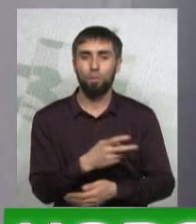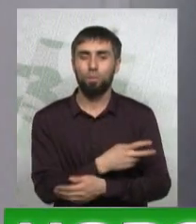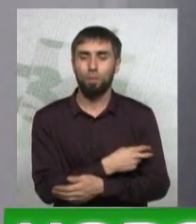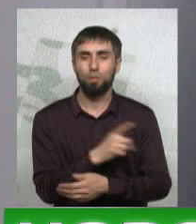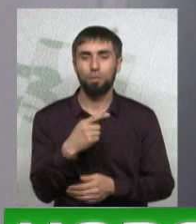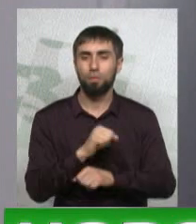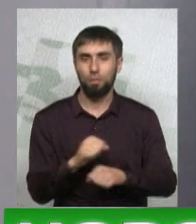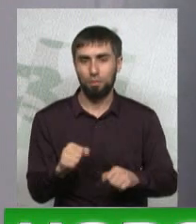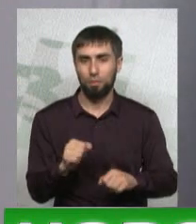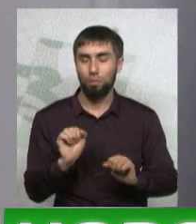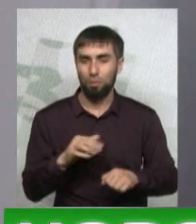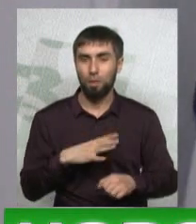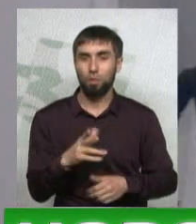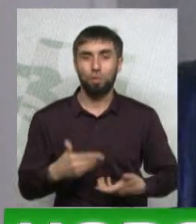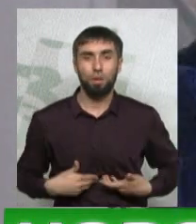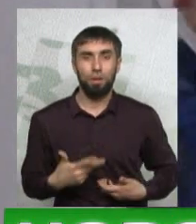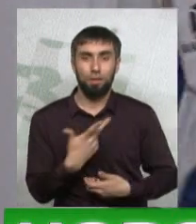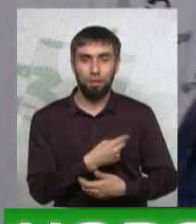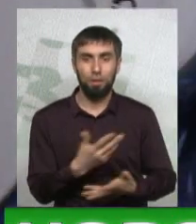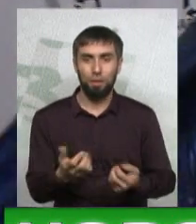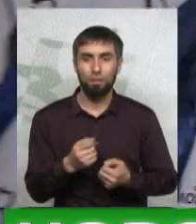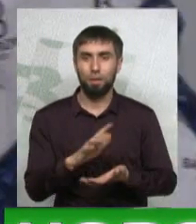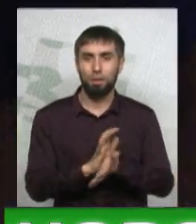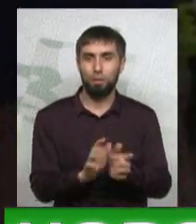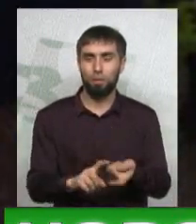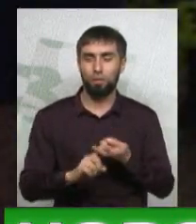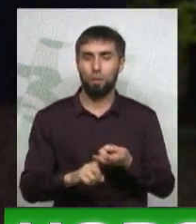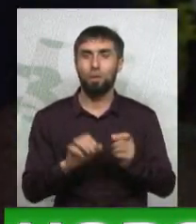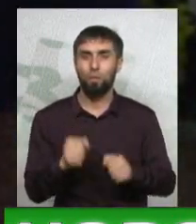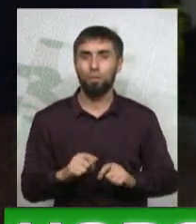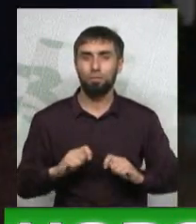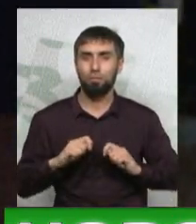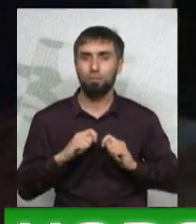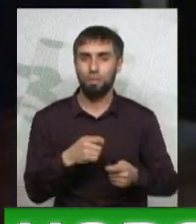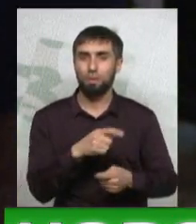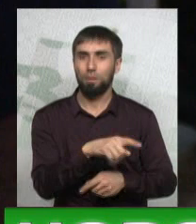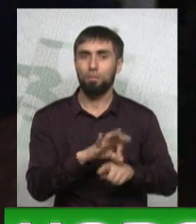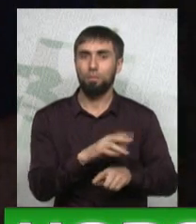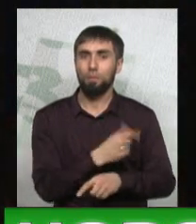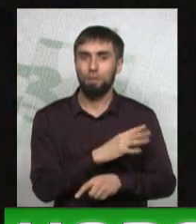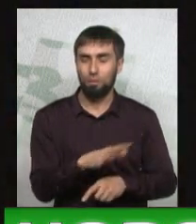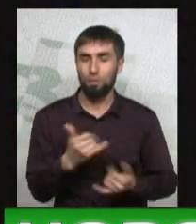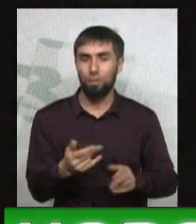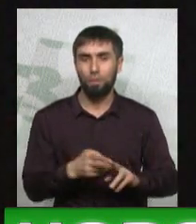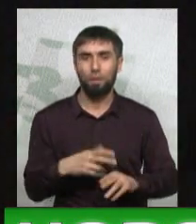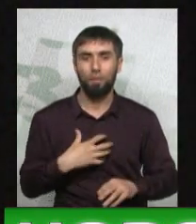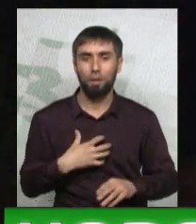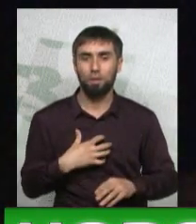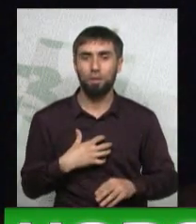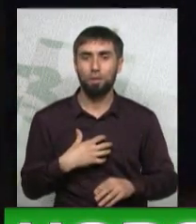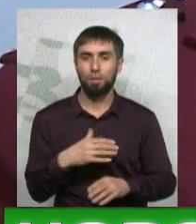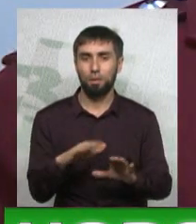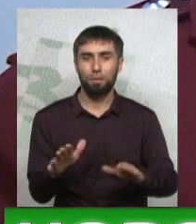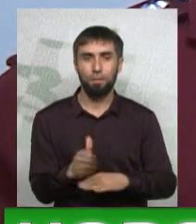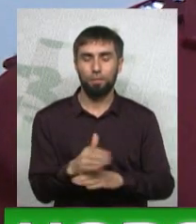медотвод. Дети, которые получили живую вакцину при тесном контакте, могут заразить непривитых, поэтому сейчас крайне важно разобщить